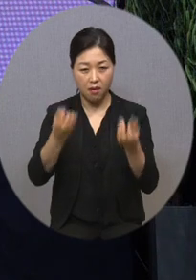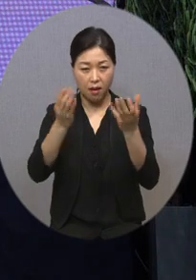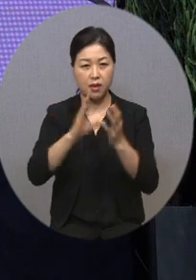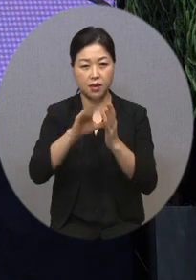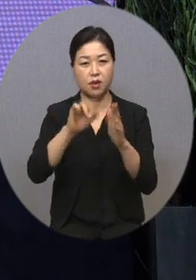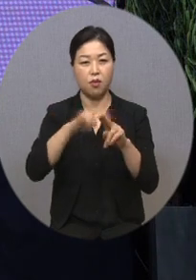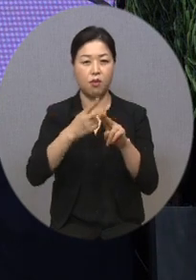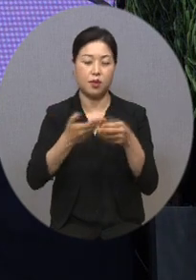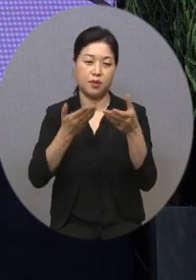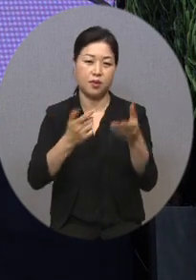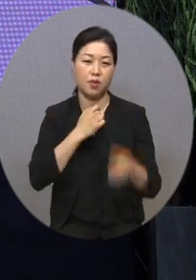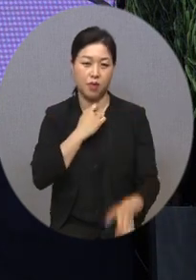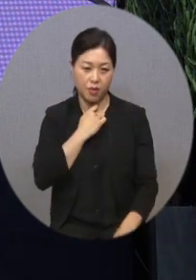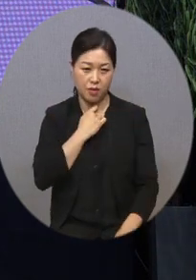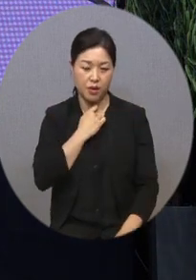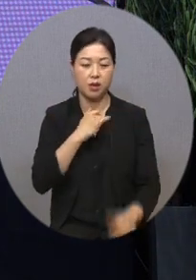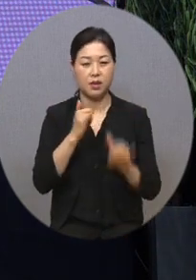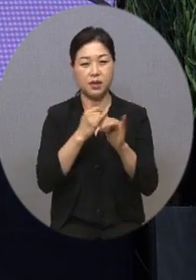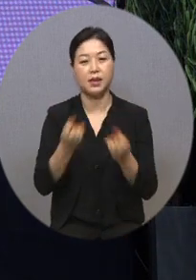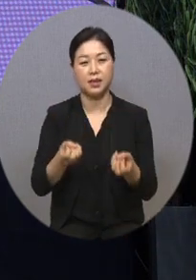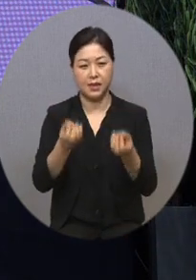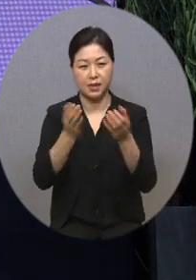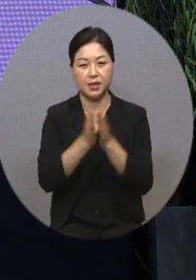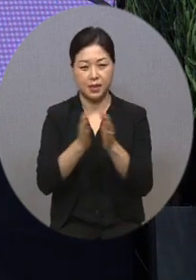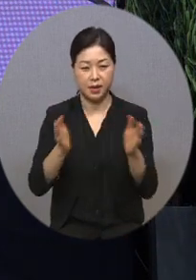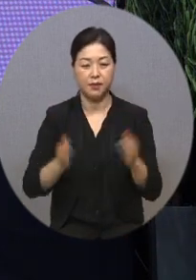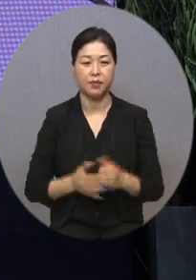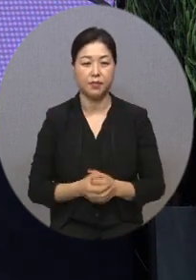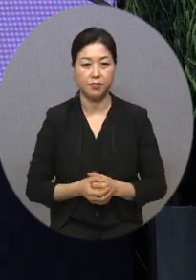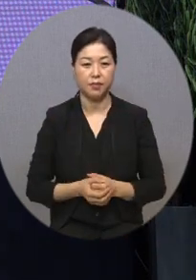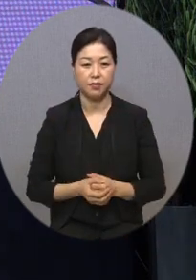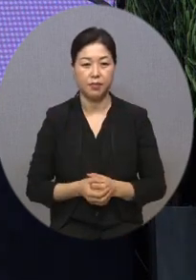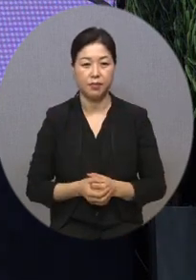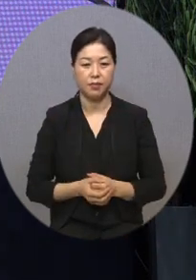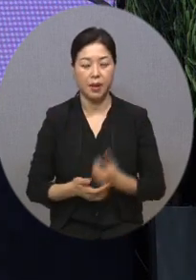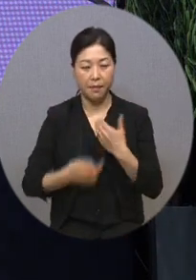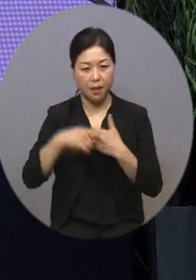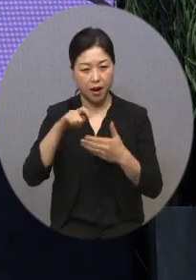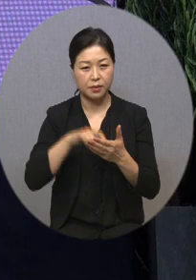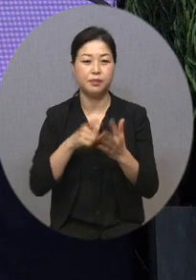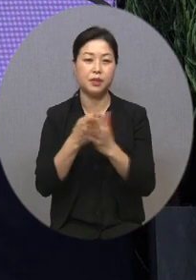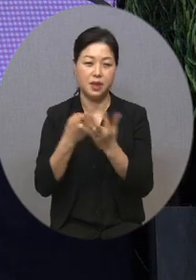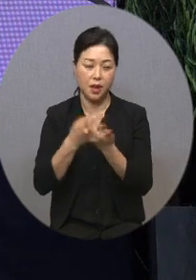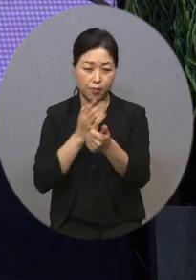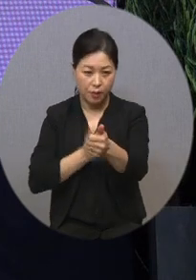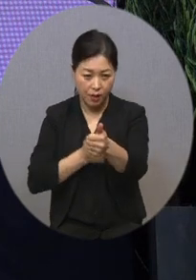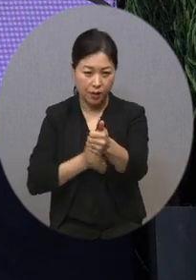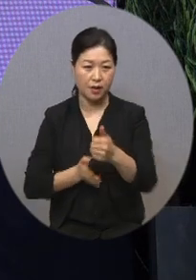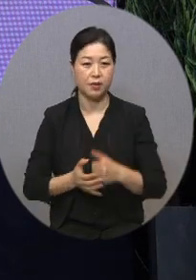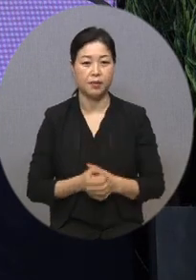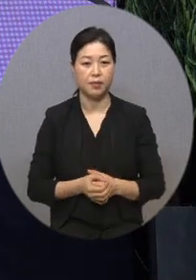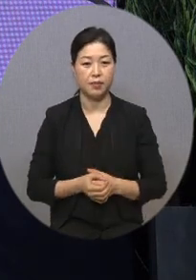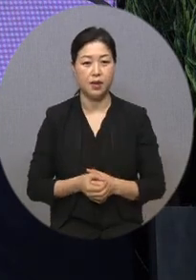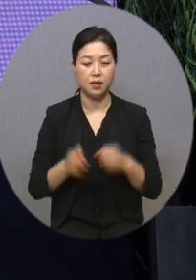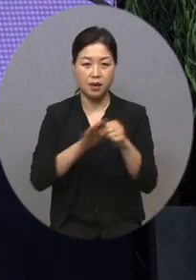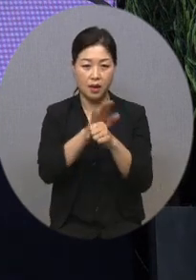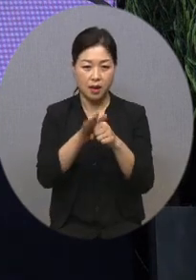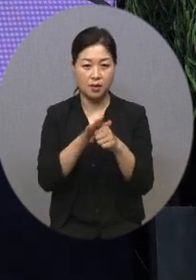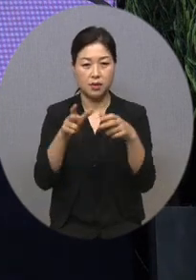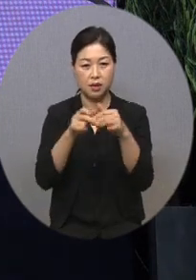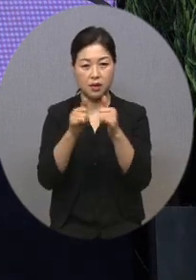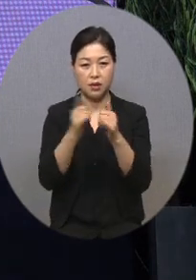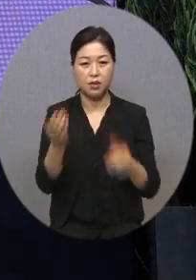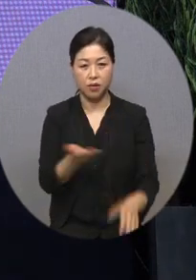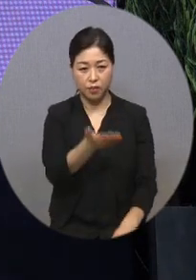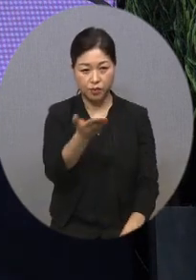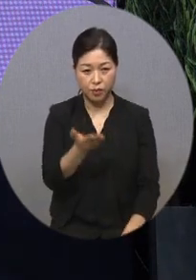이렇게 오늘 시상식을 가지게 됐습니다. 더불어 마음으로 이해해 주시고요. 우리 사랑하는 우리 장애인 여러분들